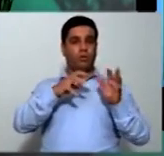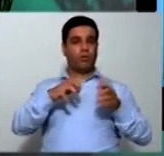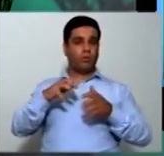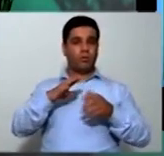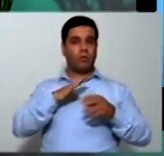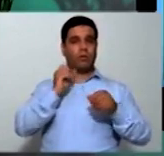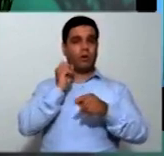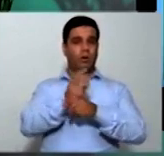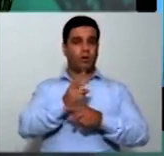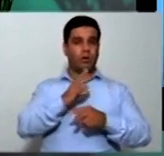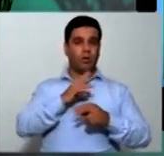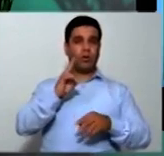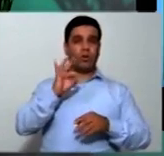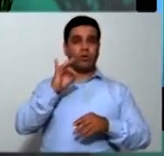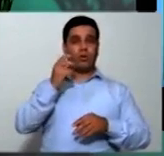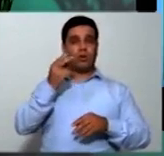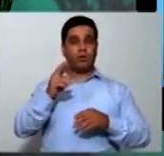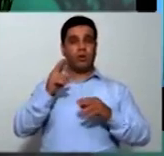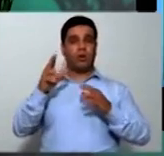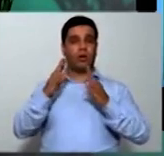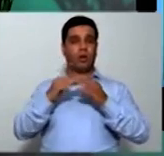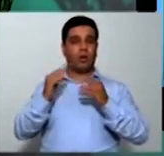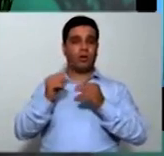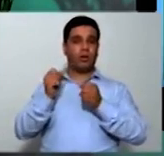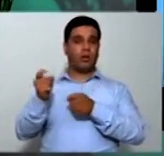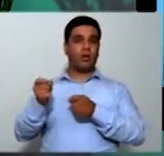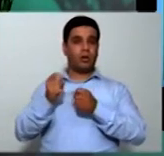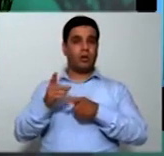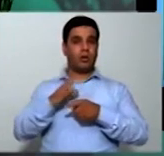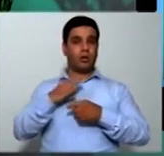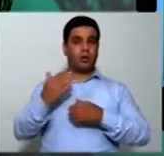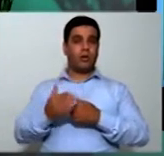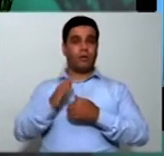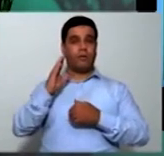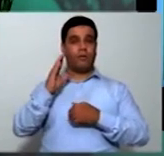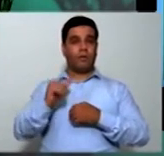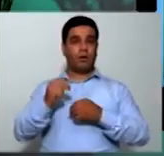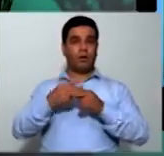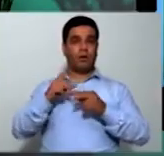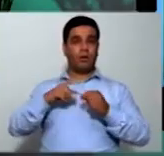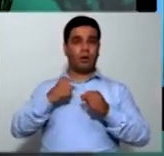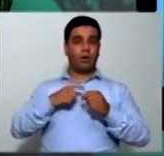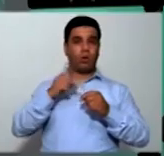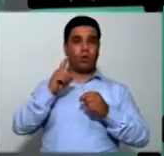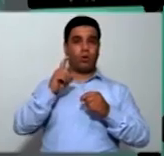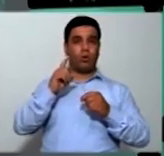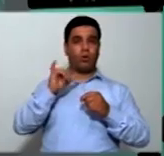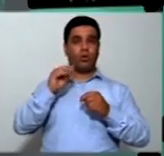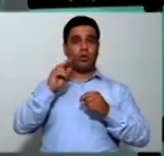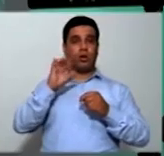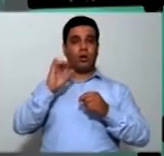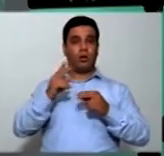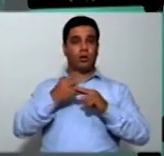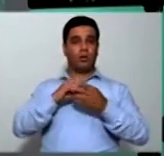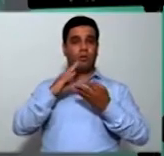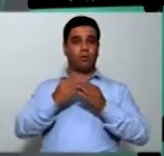surgun qilindi, konsentratsion lagerlarga tashlandilar. Va dehqon xo'jaliklari batamom